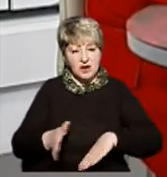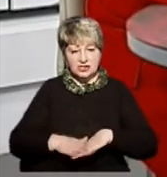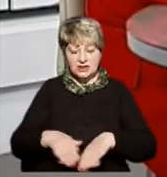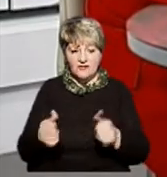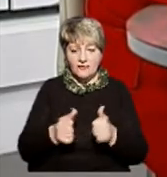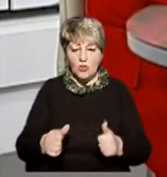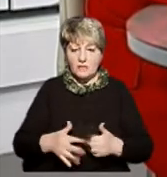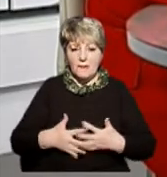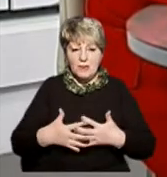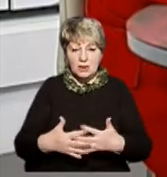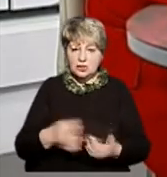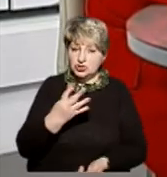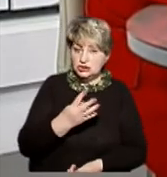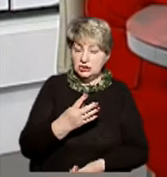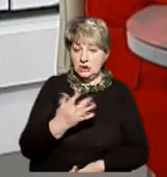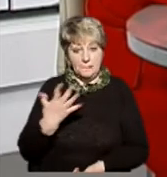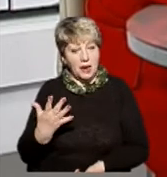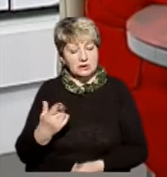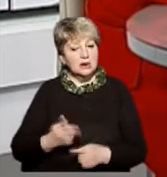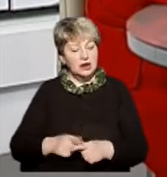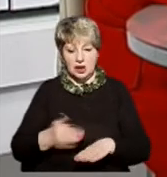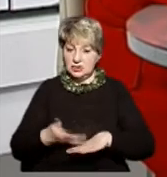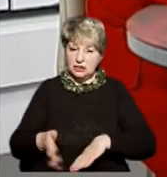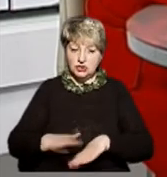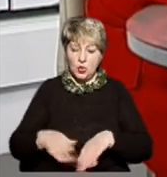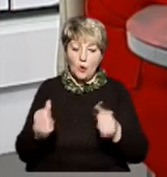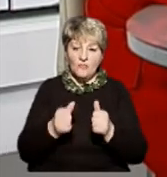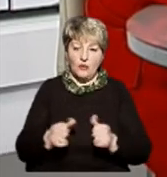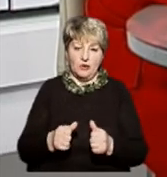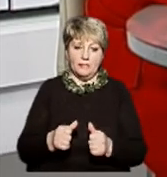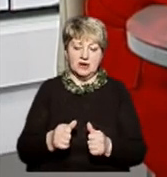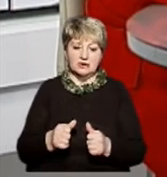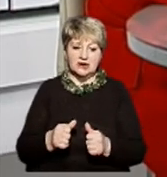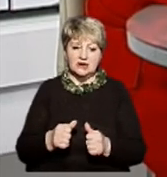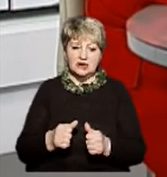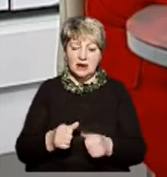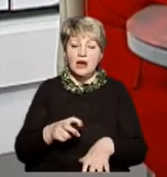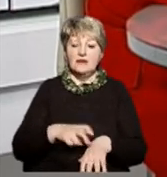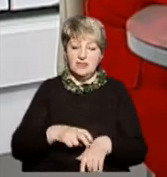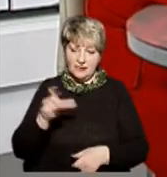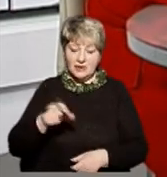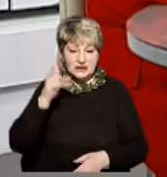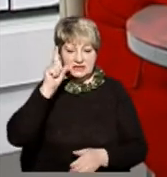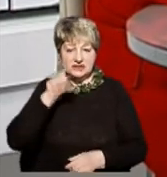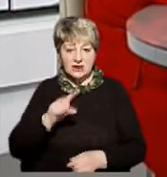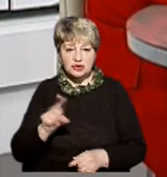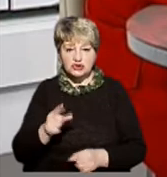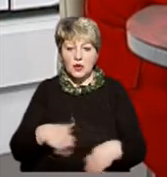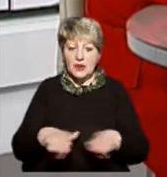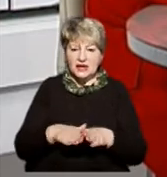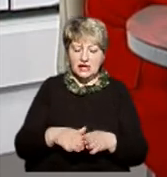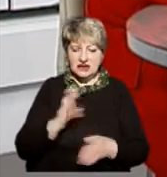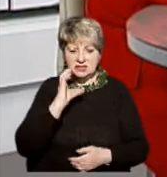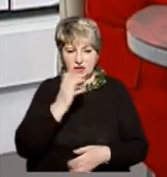форм 4 чи 5. Це от важкі форми, саме лікарі знають, це напади еклампсії, от такі